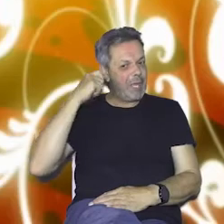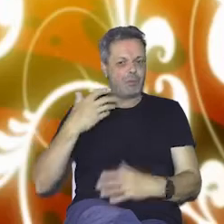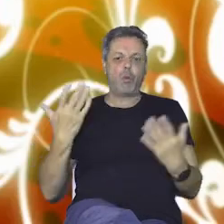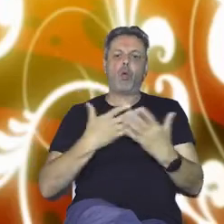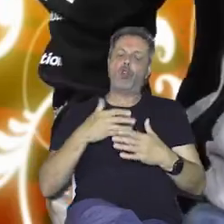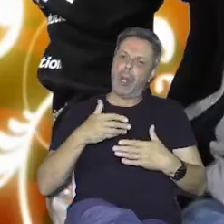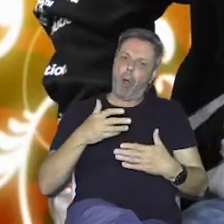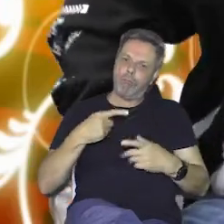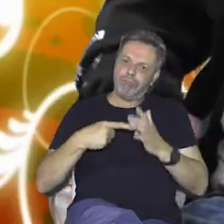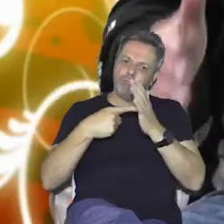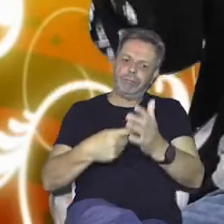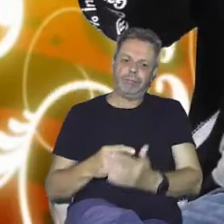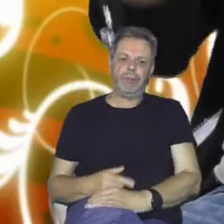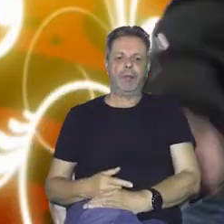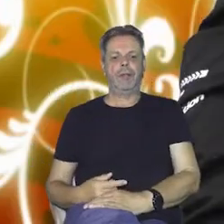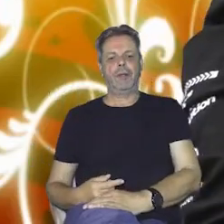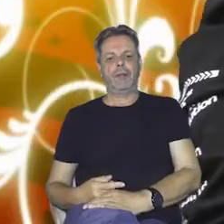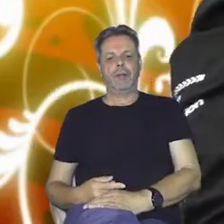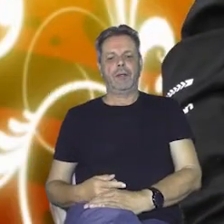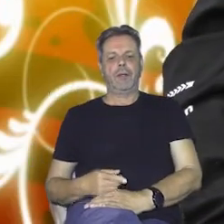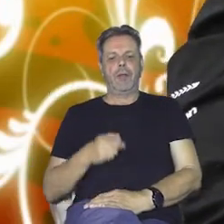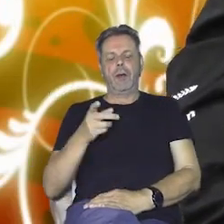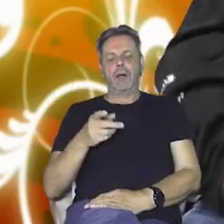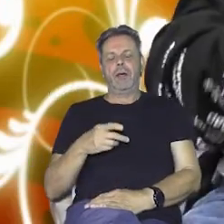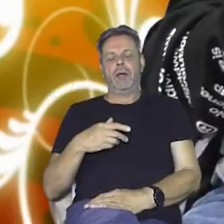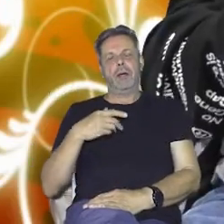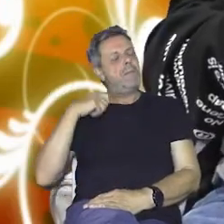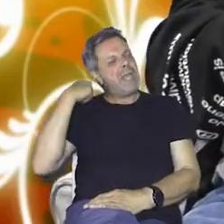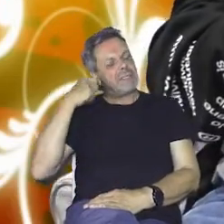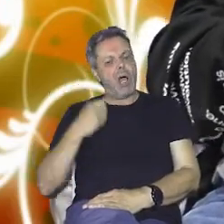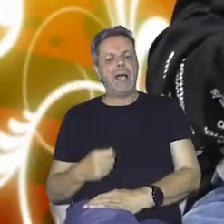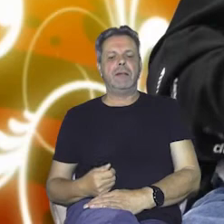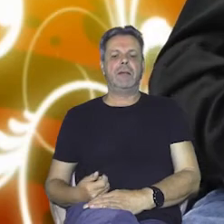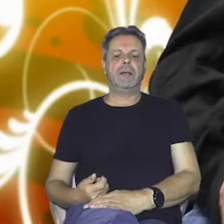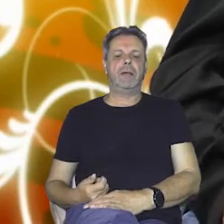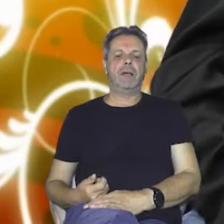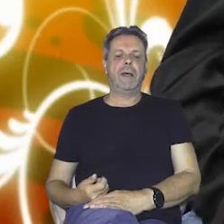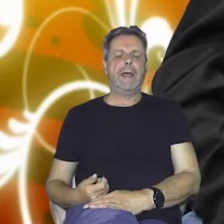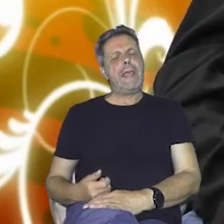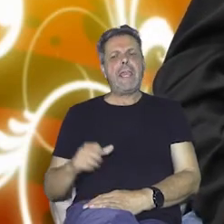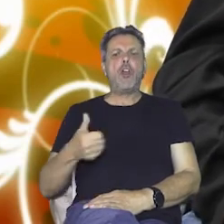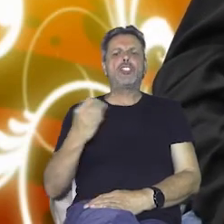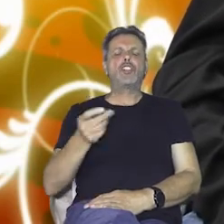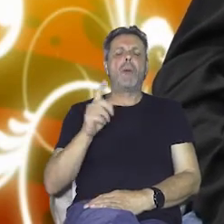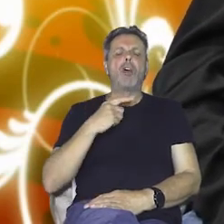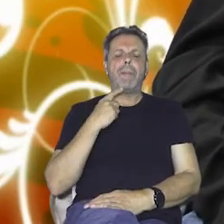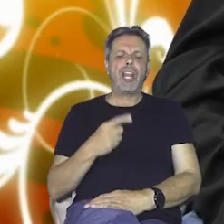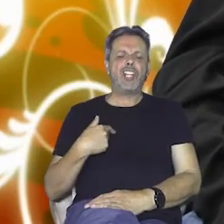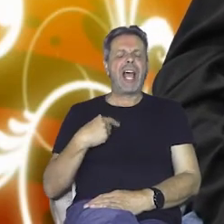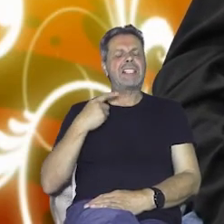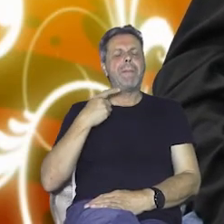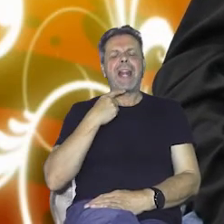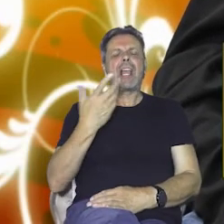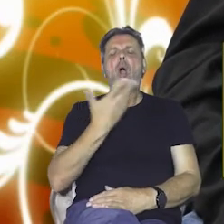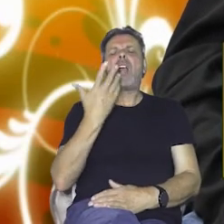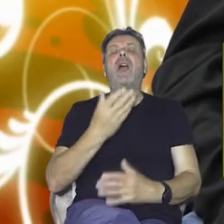ćemo pustiti. Pa, eto, pustit ćemo pjesmu za... A da još nešto kažem, rekao sam kako je zapravo